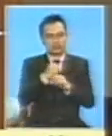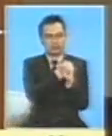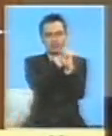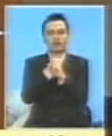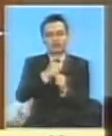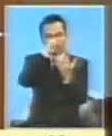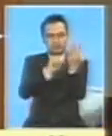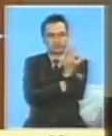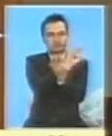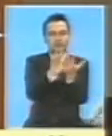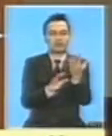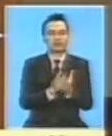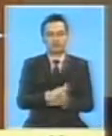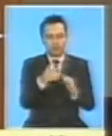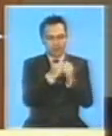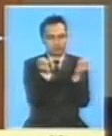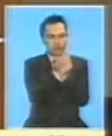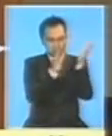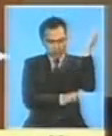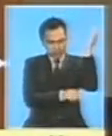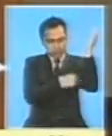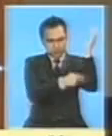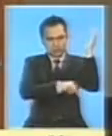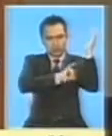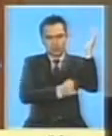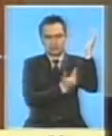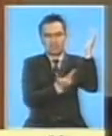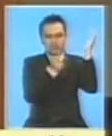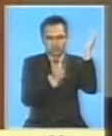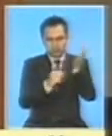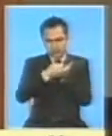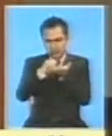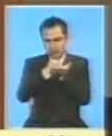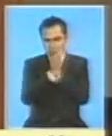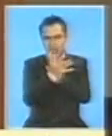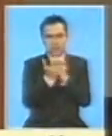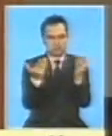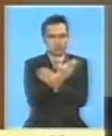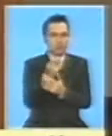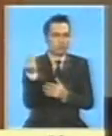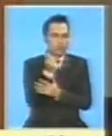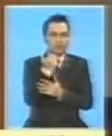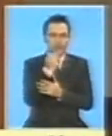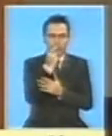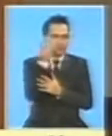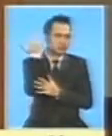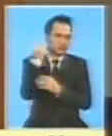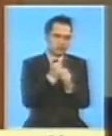ะครับปัญหาการใช้ความแรงในจังหวัดชายแดนภาคใต้ท่านทราบดีเป็นปัญหาเร่งด่วนที่เราต้องแก้ปัญหาเราเกิดขึ้นมาตั้ง